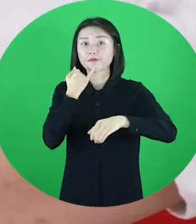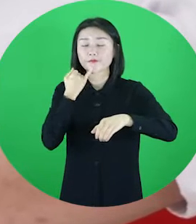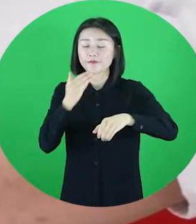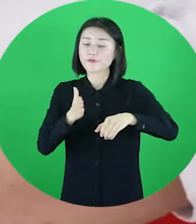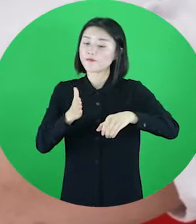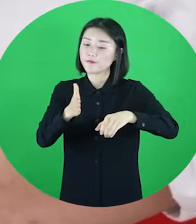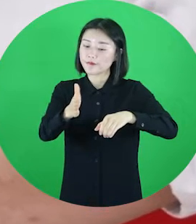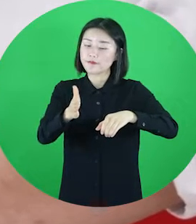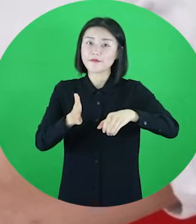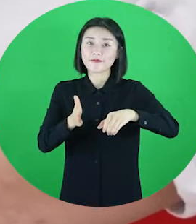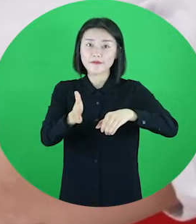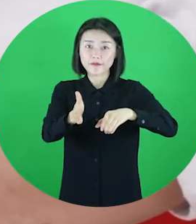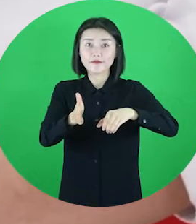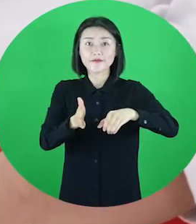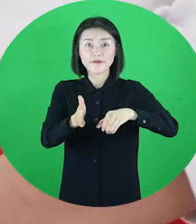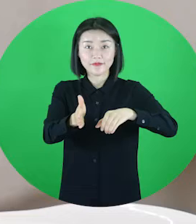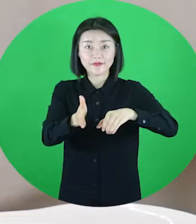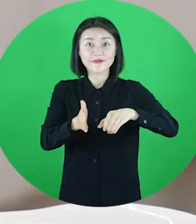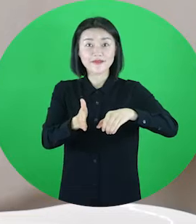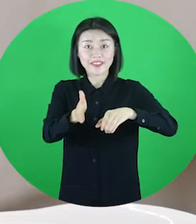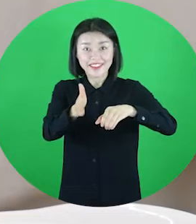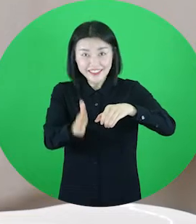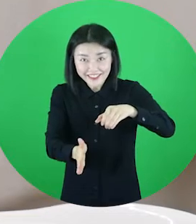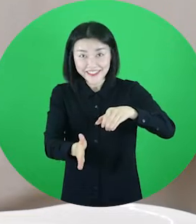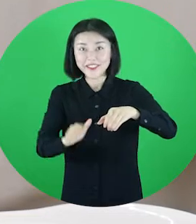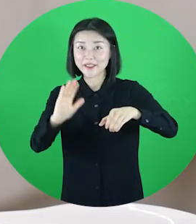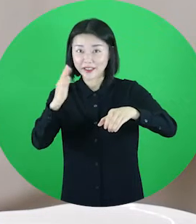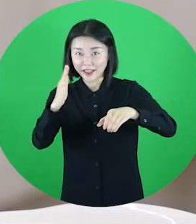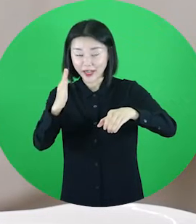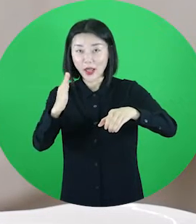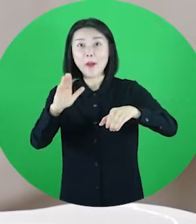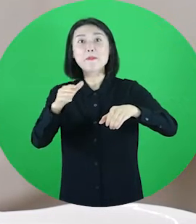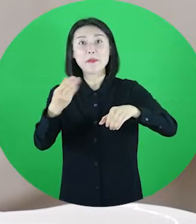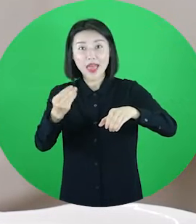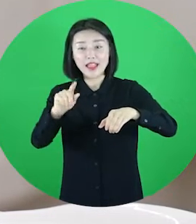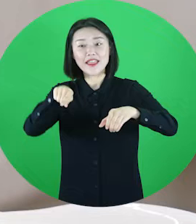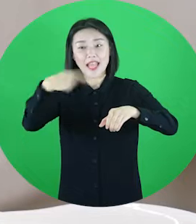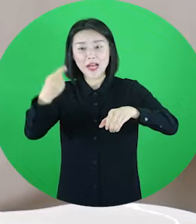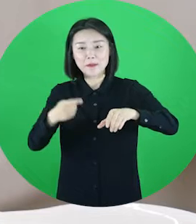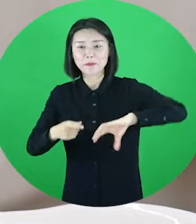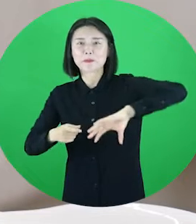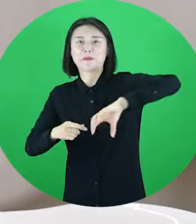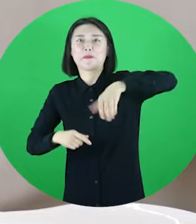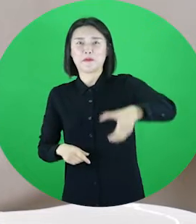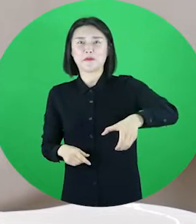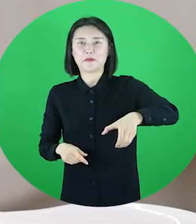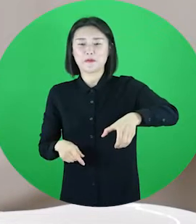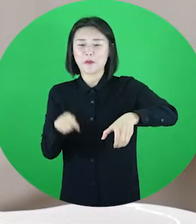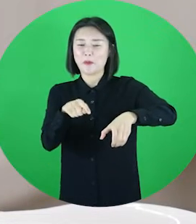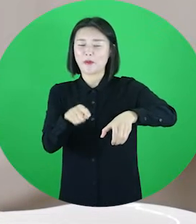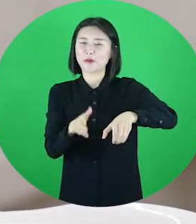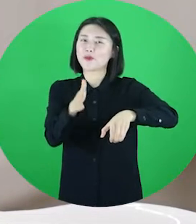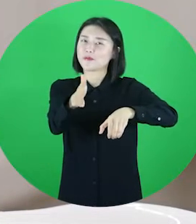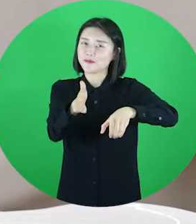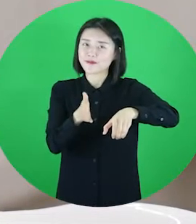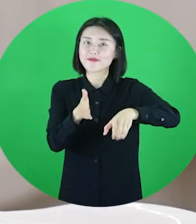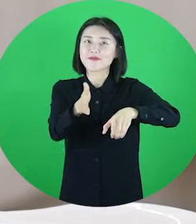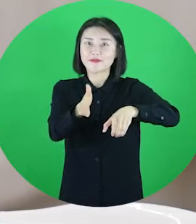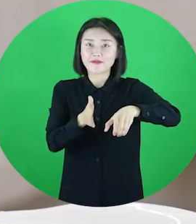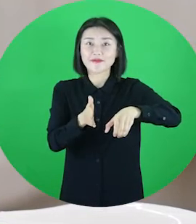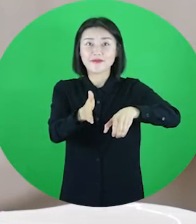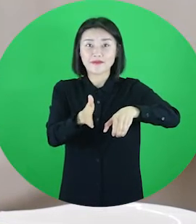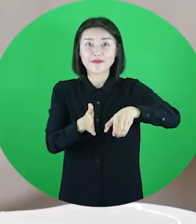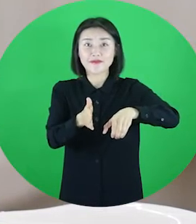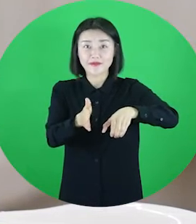천천히 잘라주세요. 끝까지. 그리고 돌려서 반대편도 잘라주겠습니다.